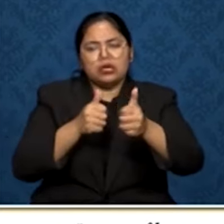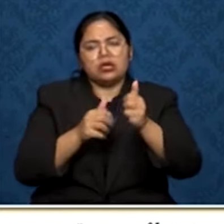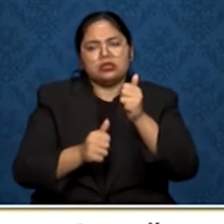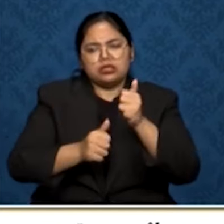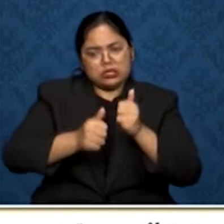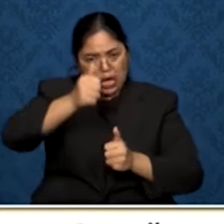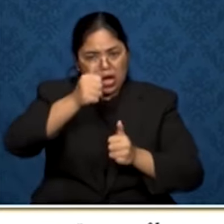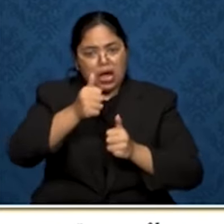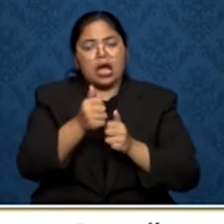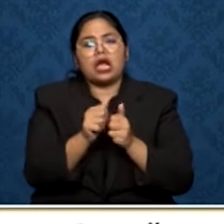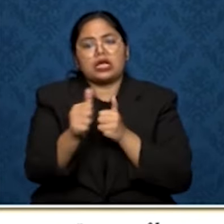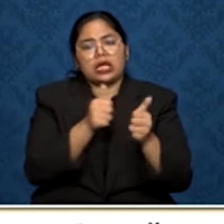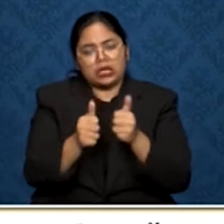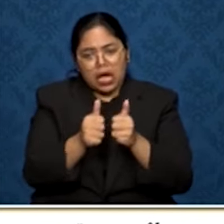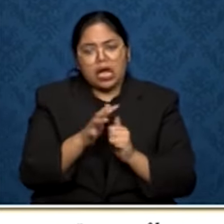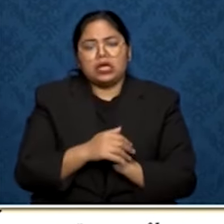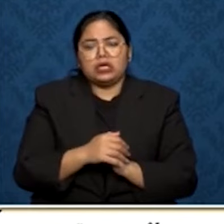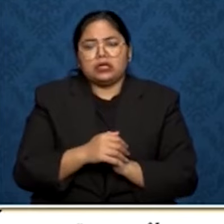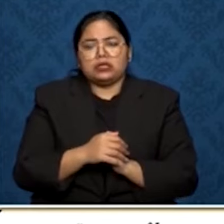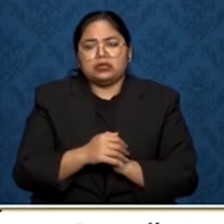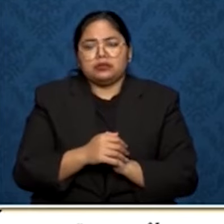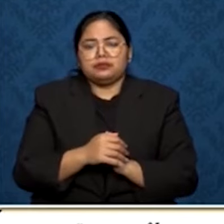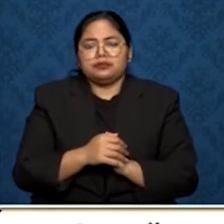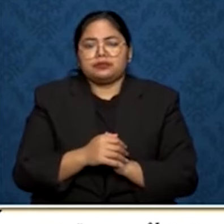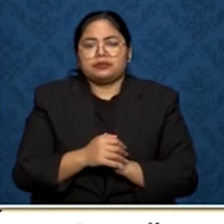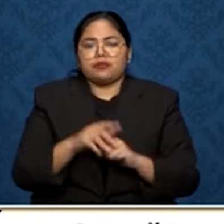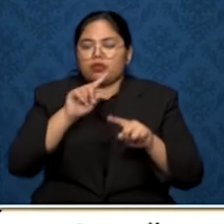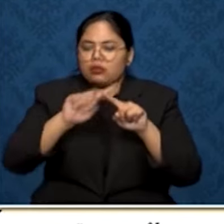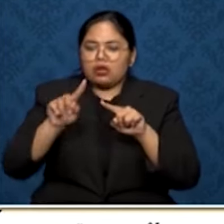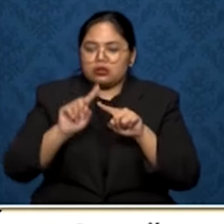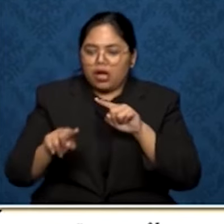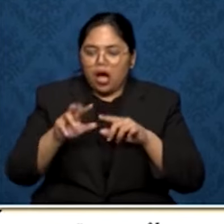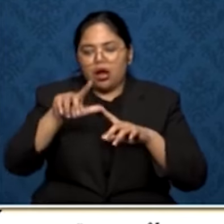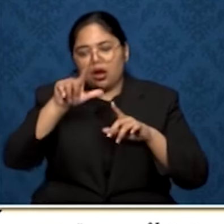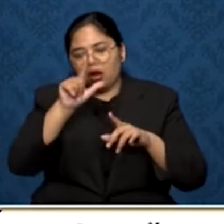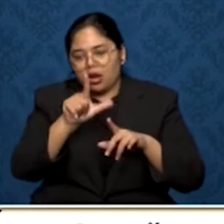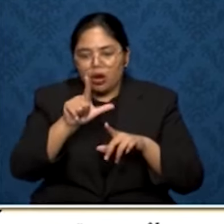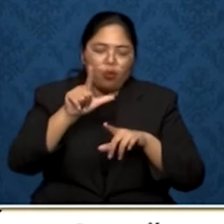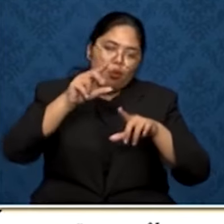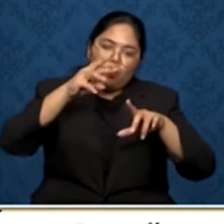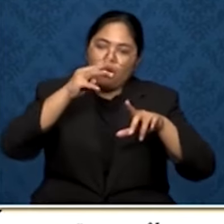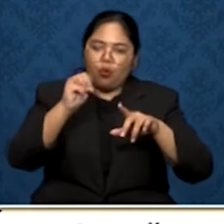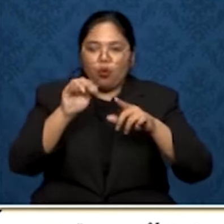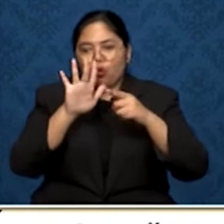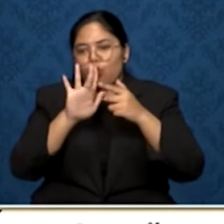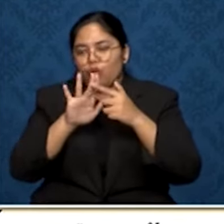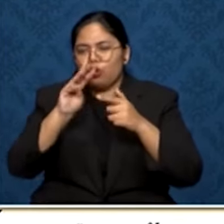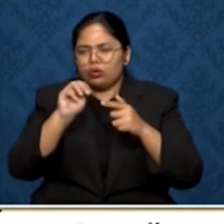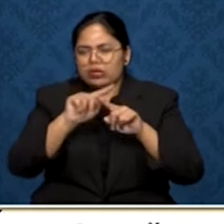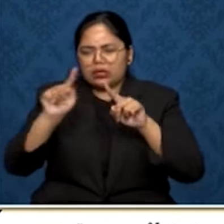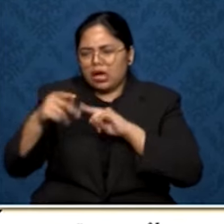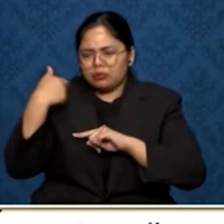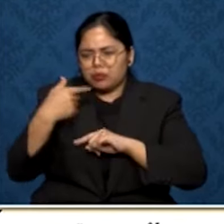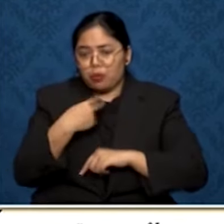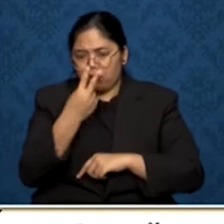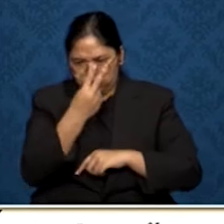วยไย WBC มวยไย สึกวนเชมเป็ชิป สึกวนลมพินี วันไไหนต่แรผมกไมได้อะไร เพราผมก็ช